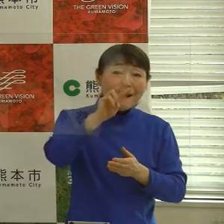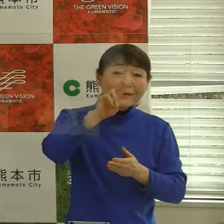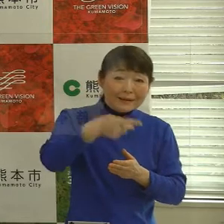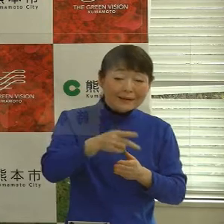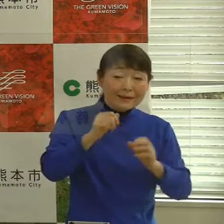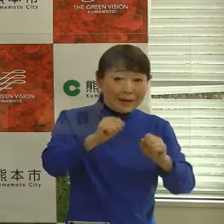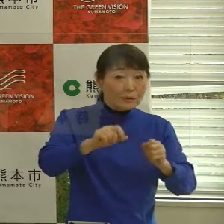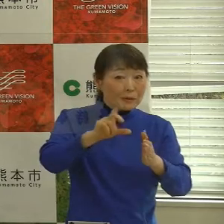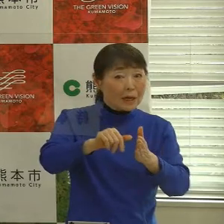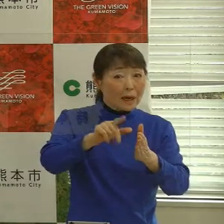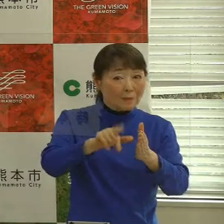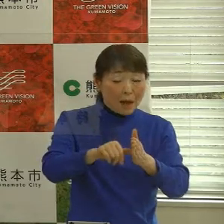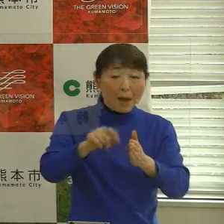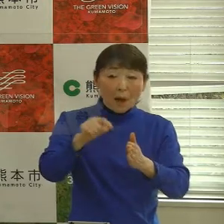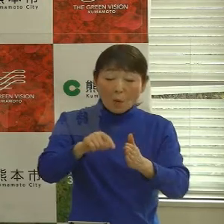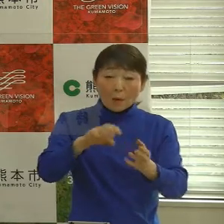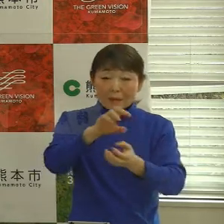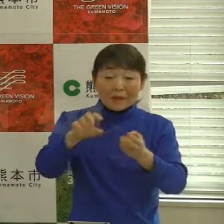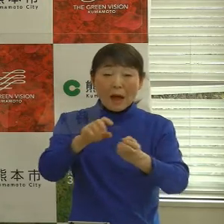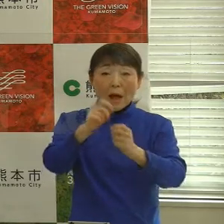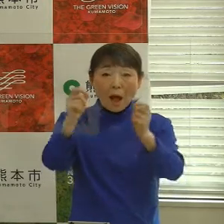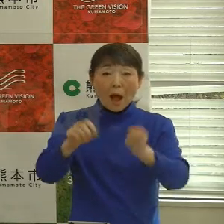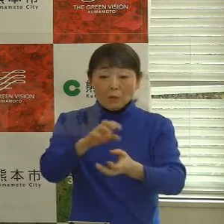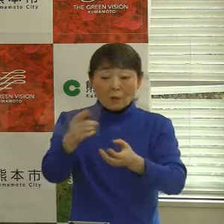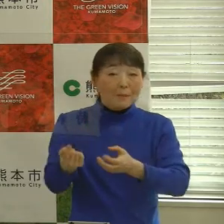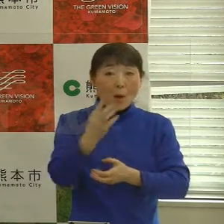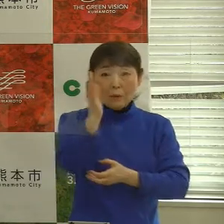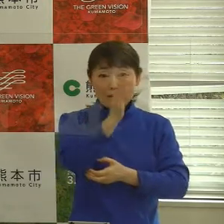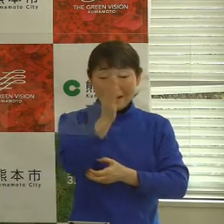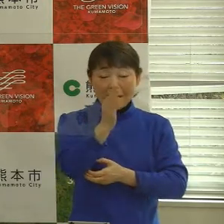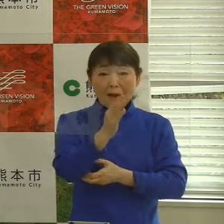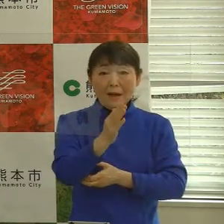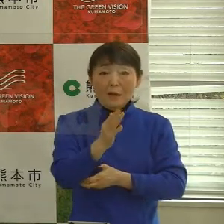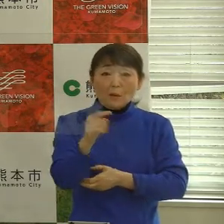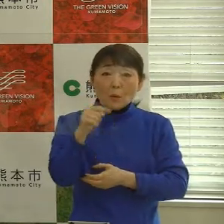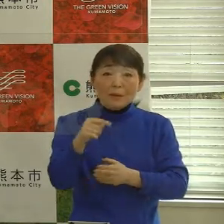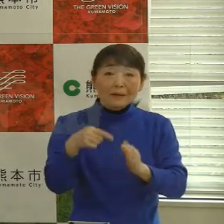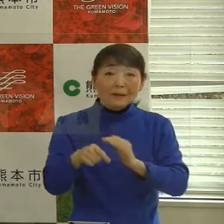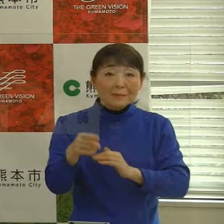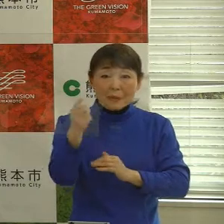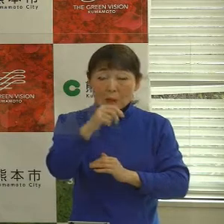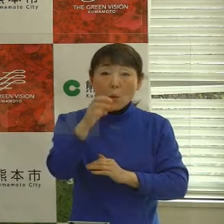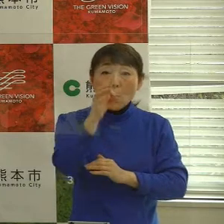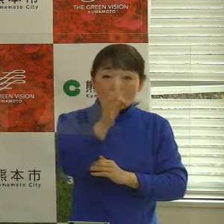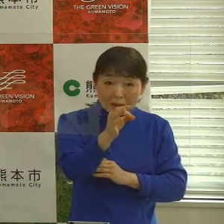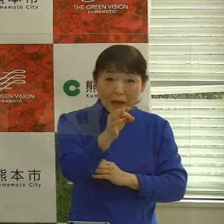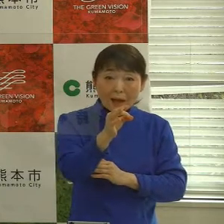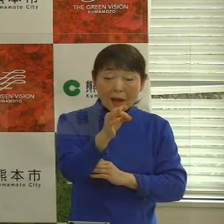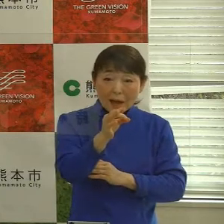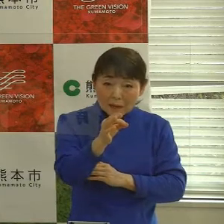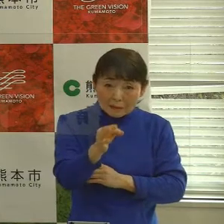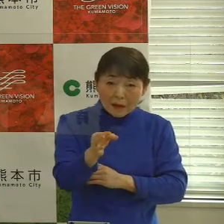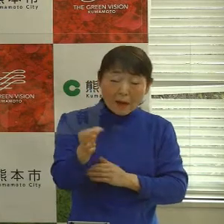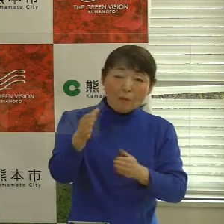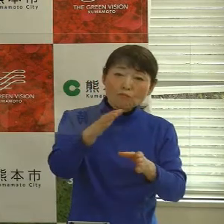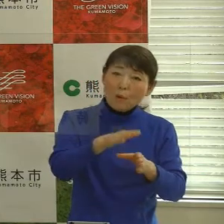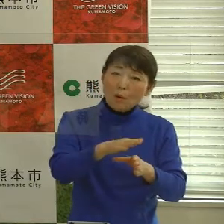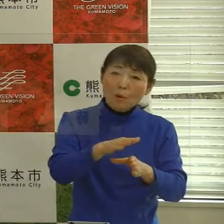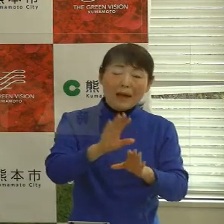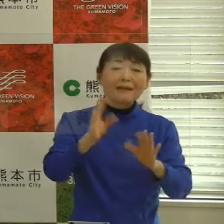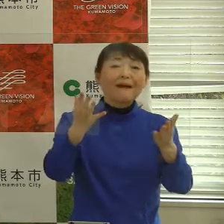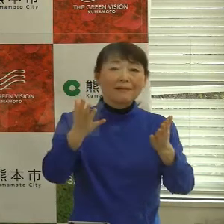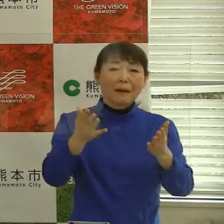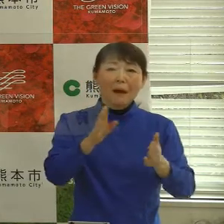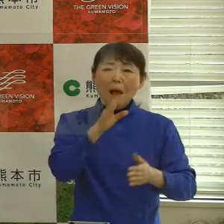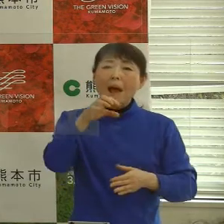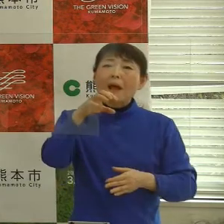ができていればこういうことにならないわけですね。で、ある意味ではその予算措置も含めてですけれども、きちんと適切になされてなかったから現場で